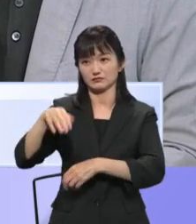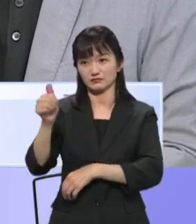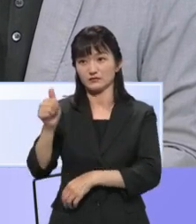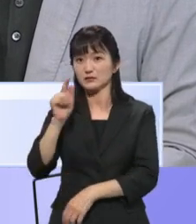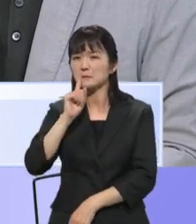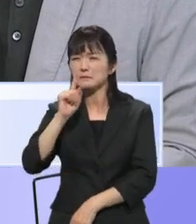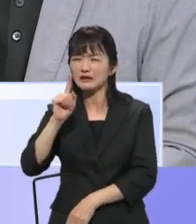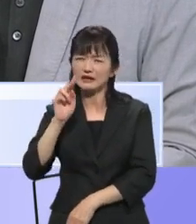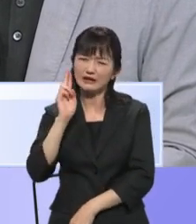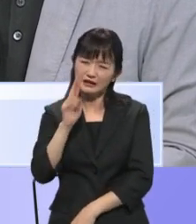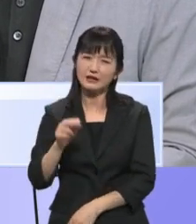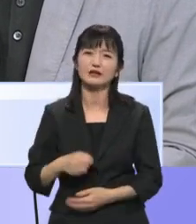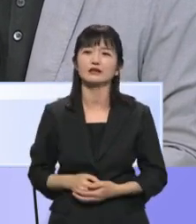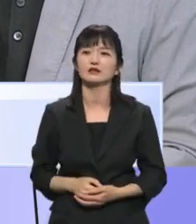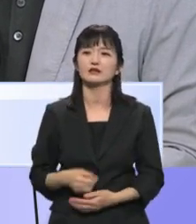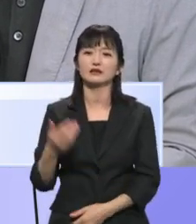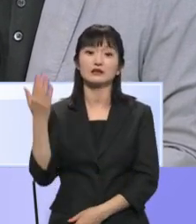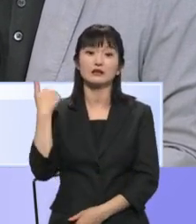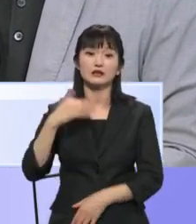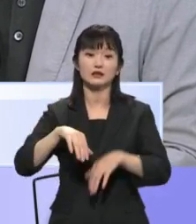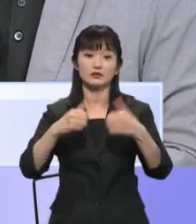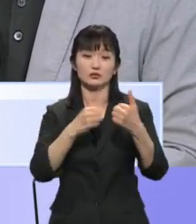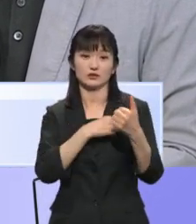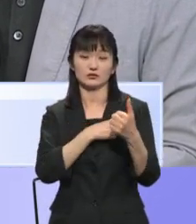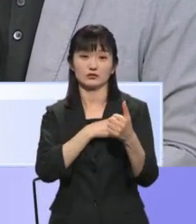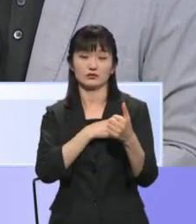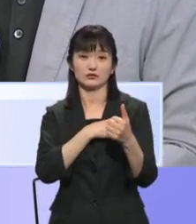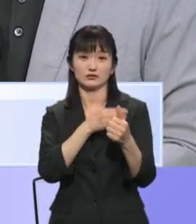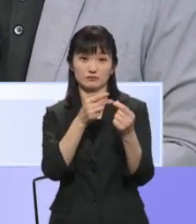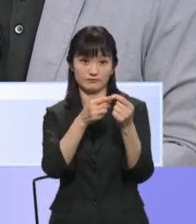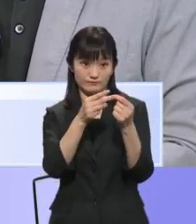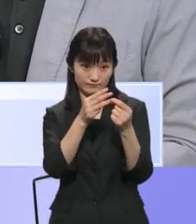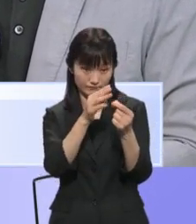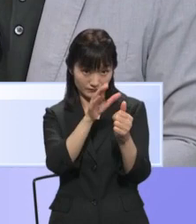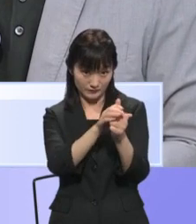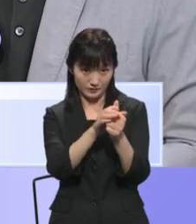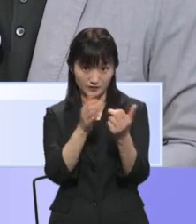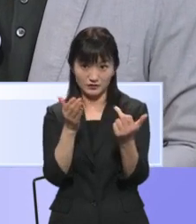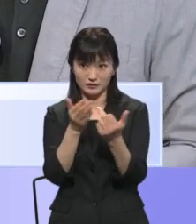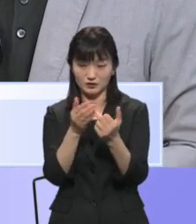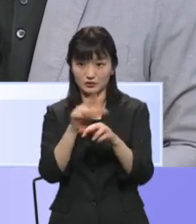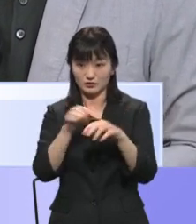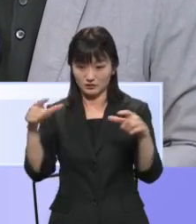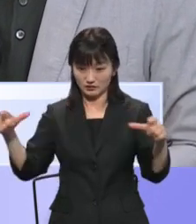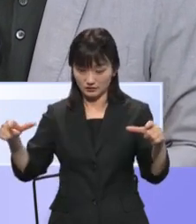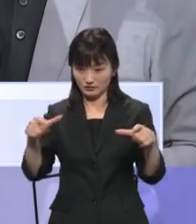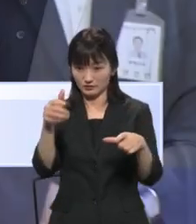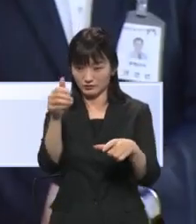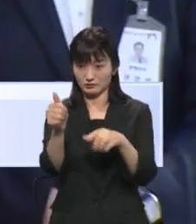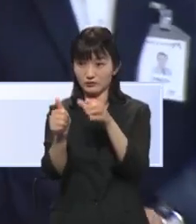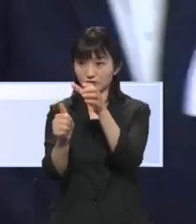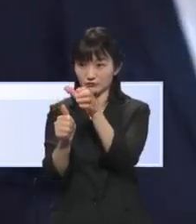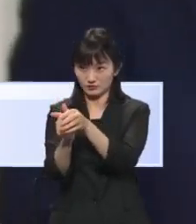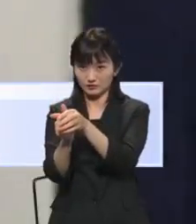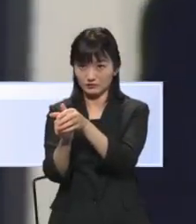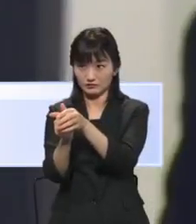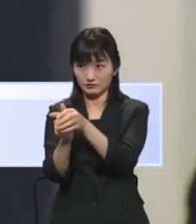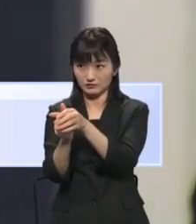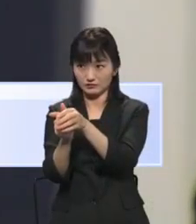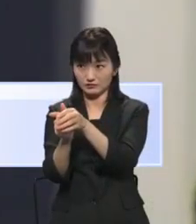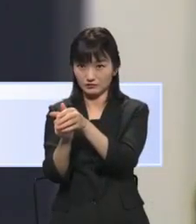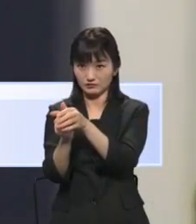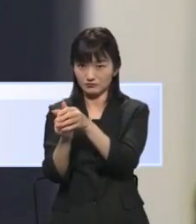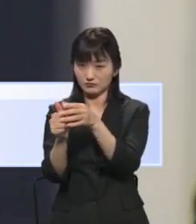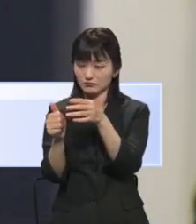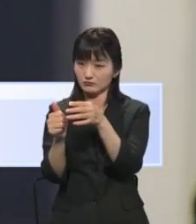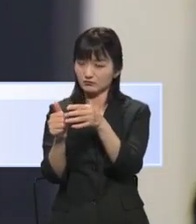같아요 과거의 국회의원 삼손하고 제주도지사 두 번 하고 이럴 때는 이런 이미지가 아니었거든요 그런데 좀 망가져도 너무